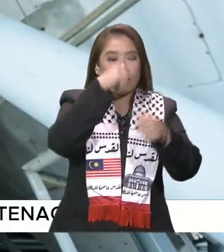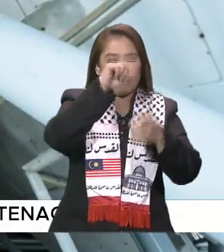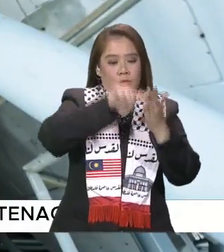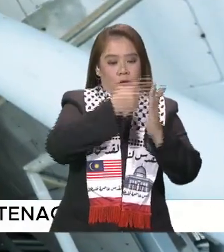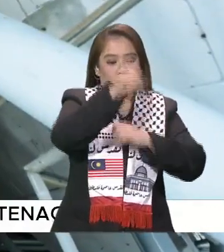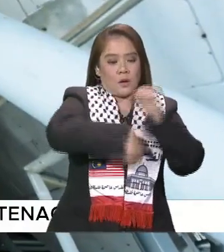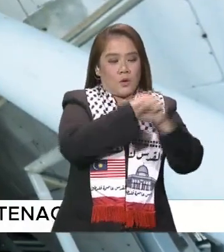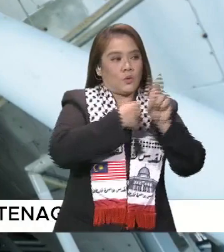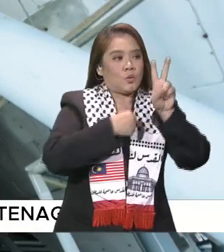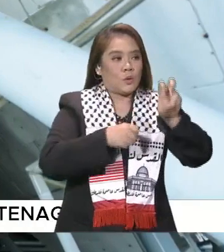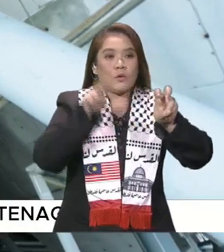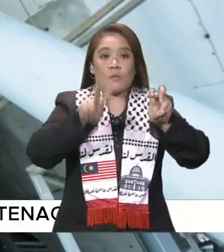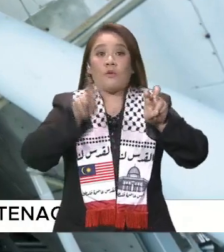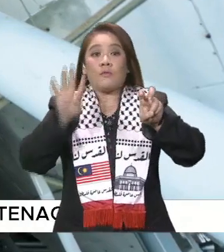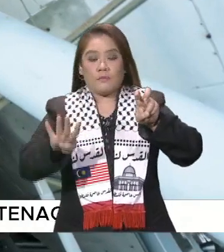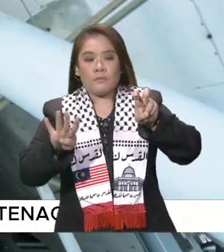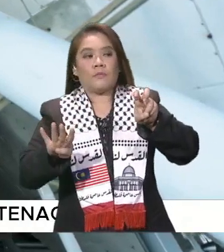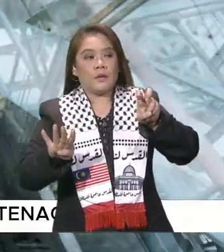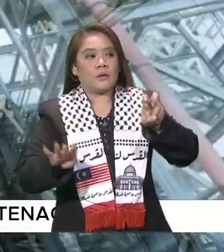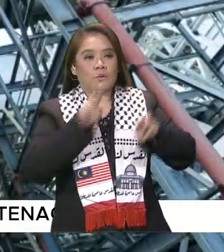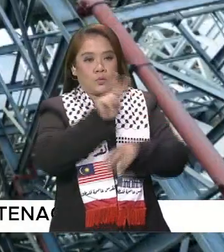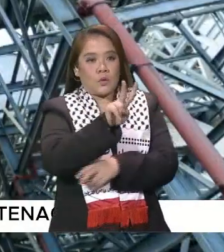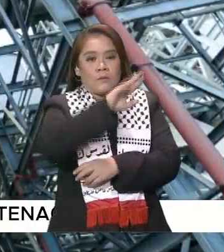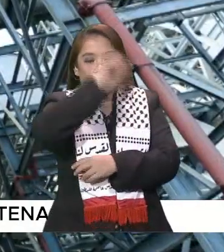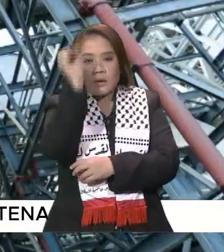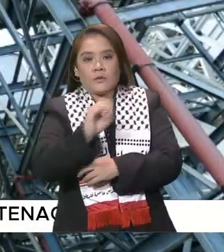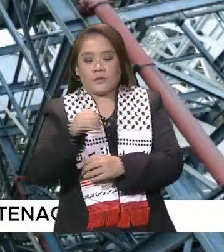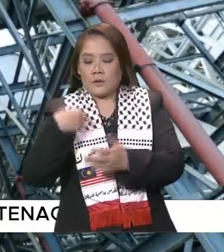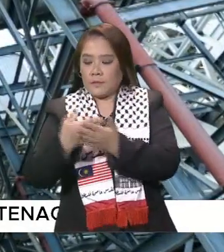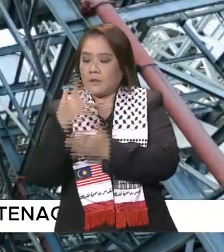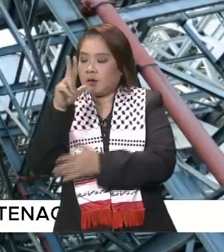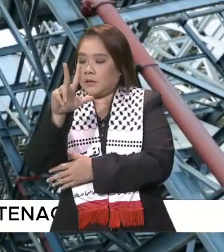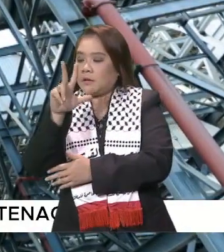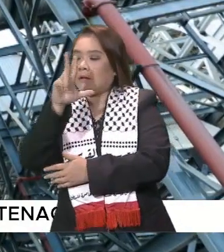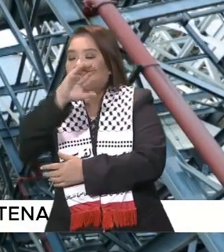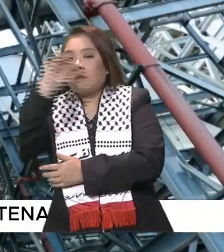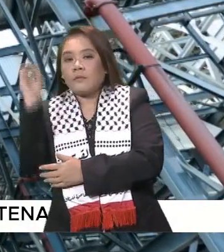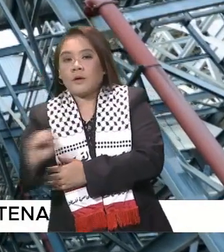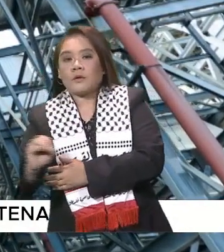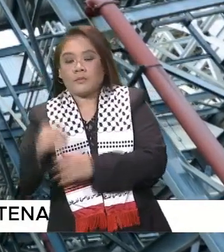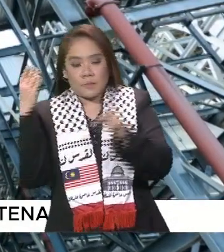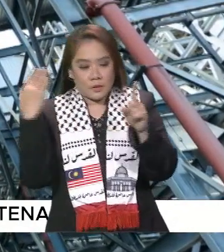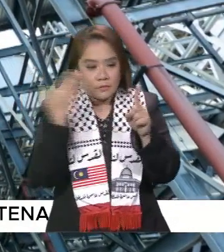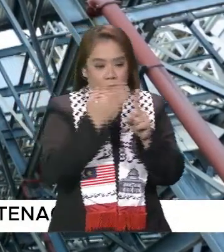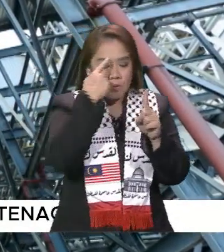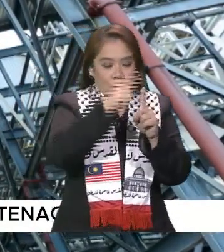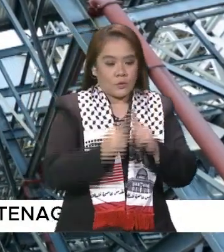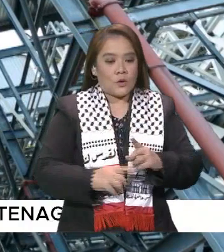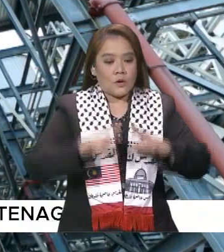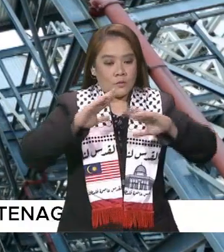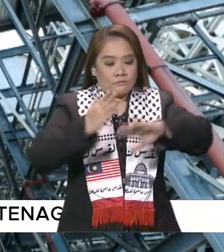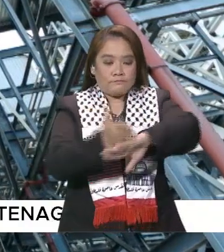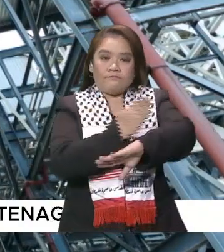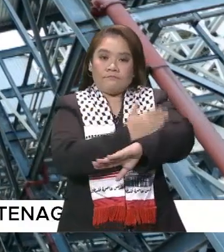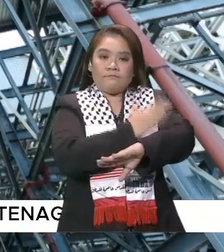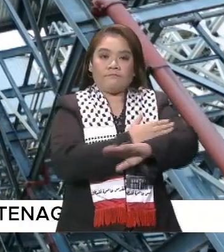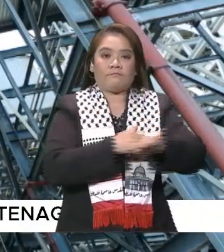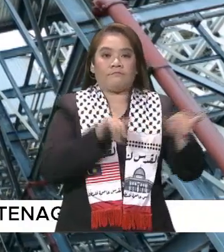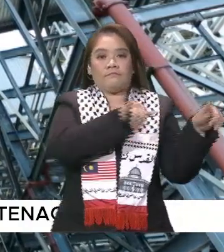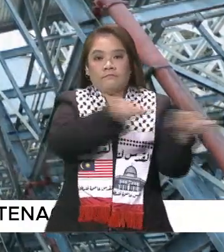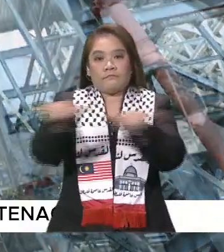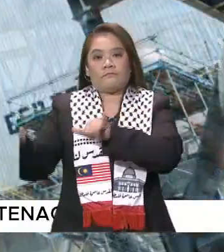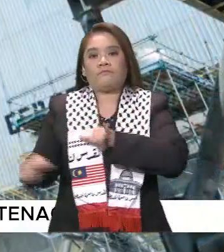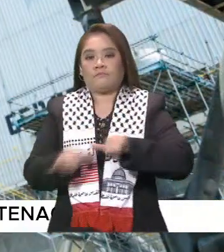tahun 2024 sebanyak 2% hingga 3% dengan matlamat untuk meningkatkan kapasiti